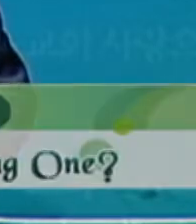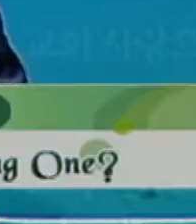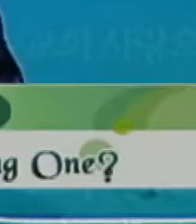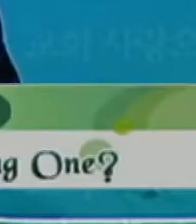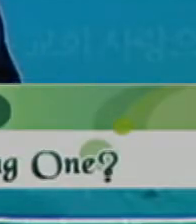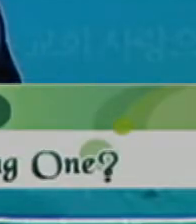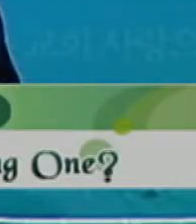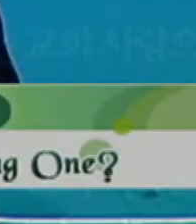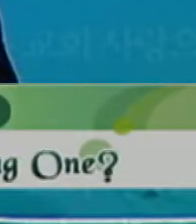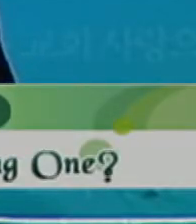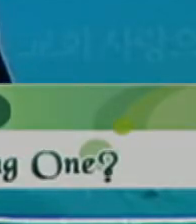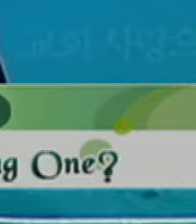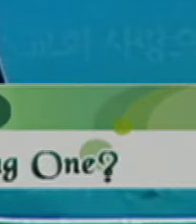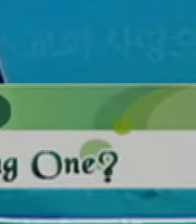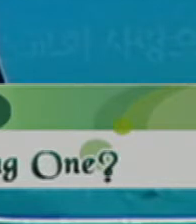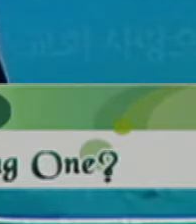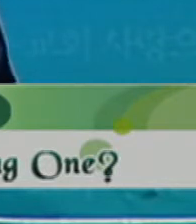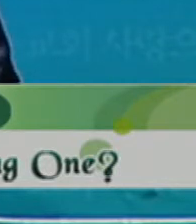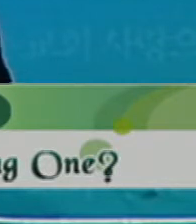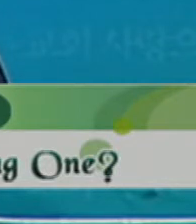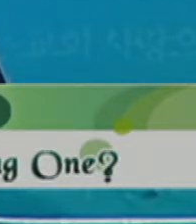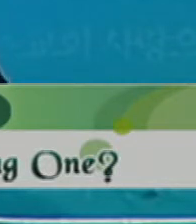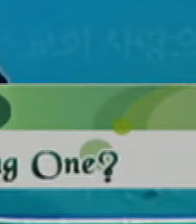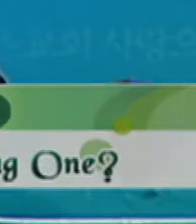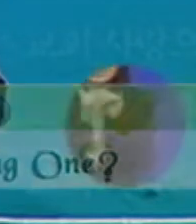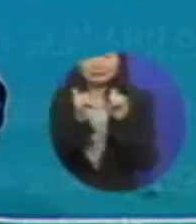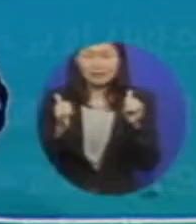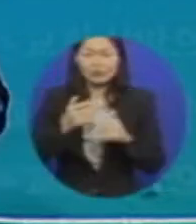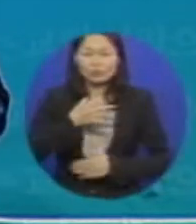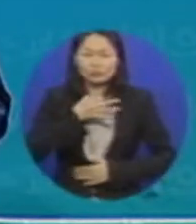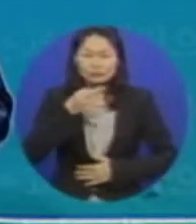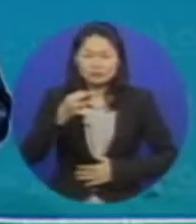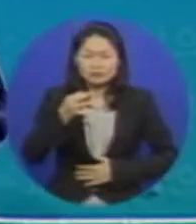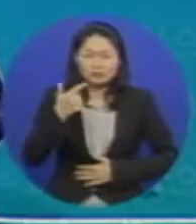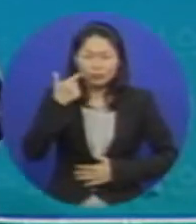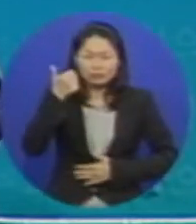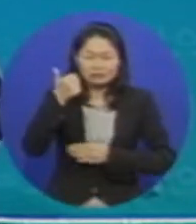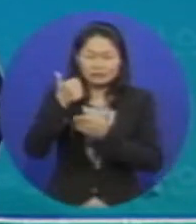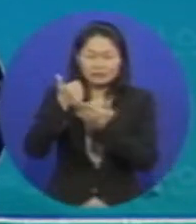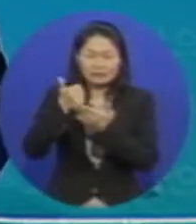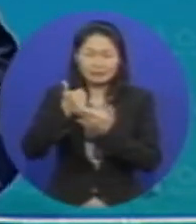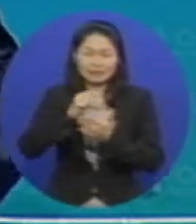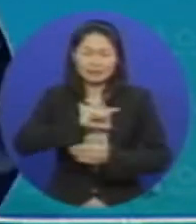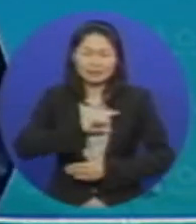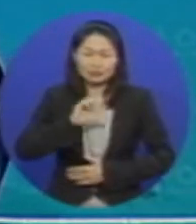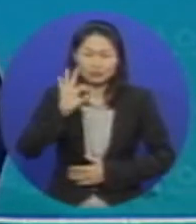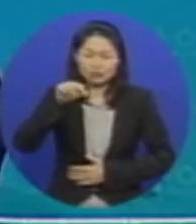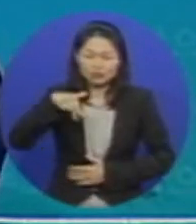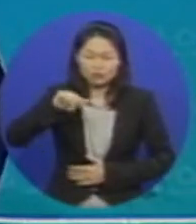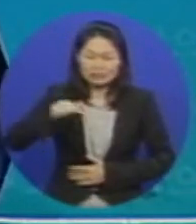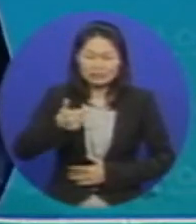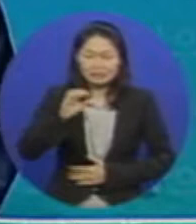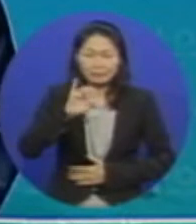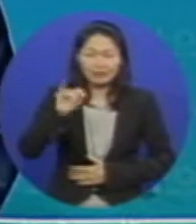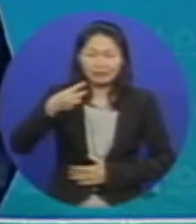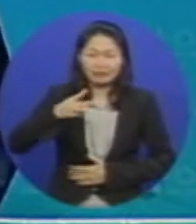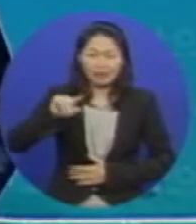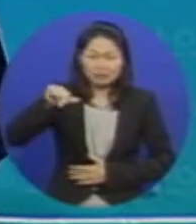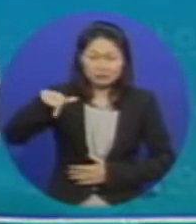목회자의 목회 잘하고 풀리는 유진 피터슨 목사님이 계십니다 그 목사님이